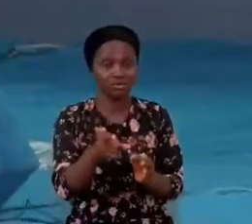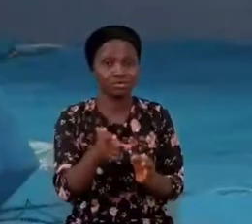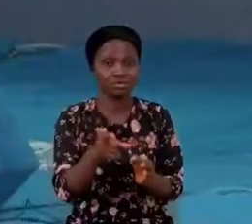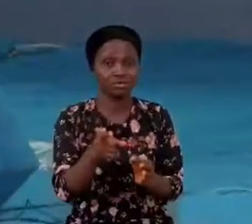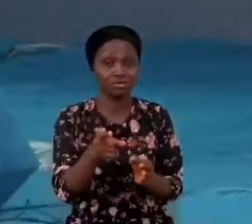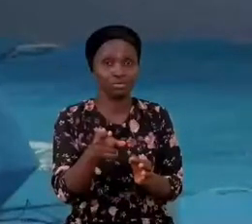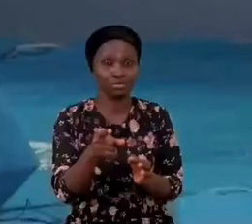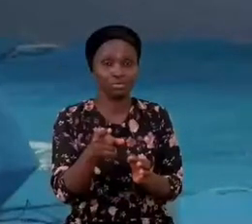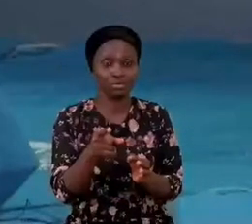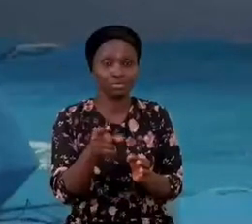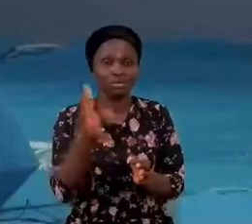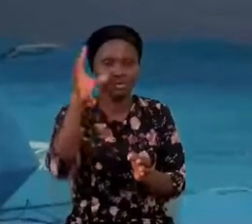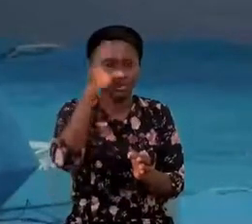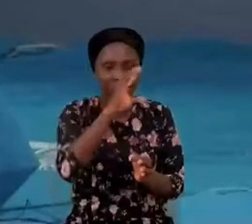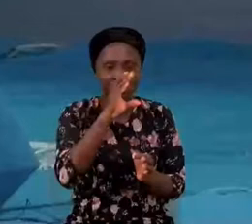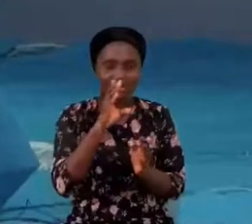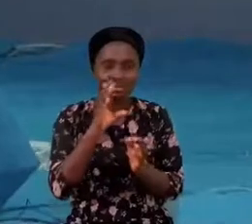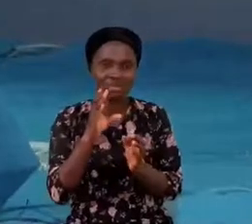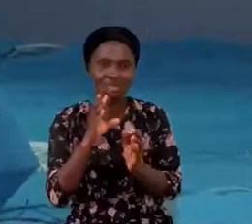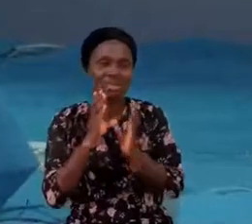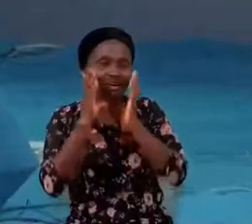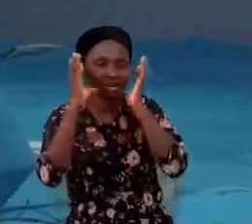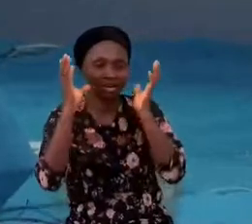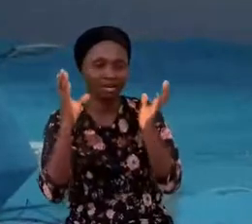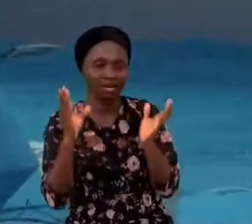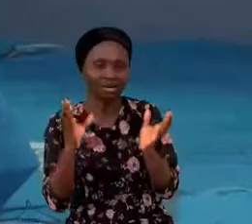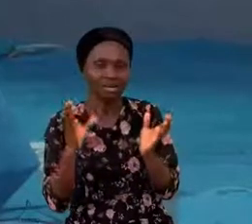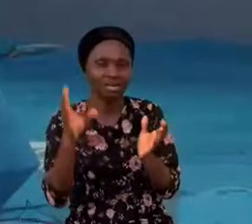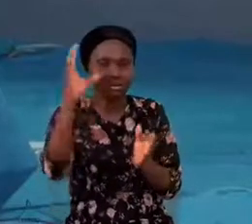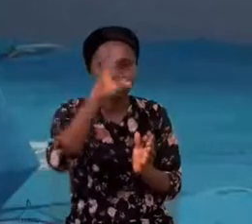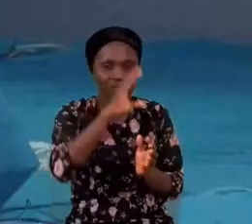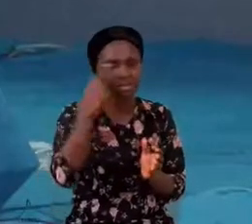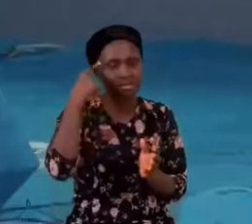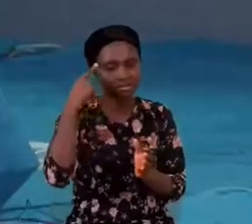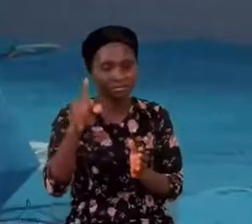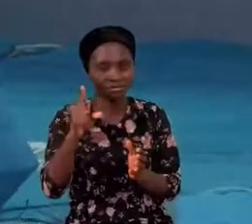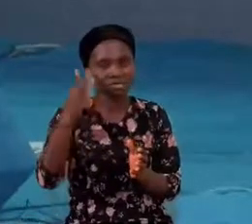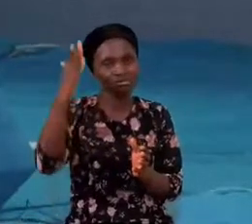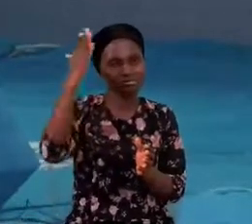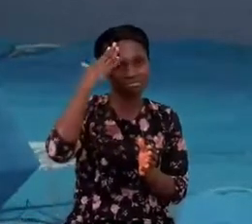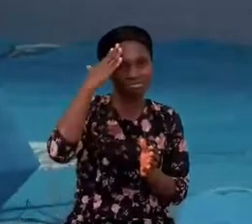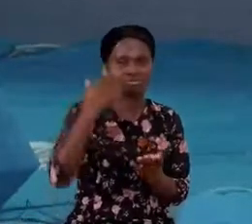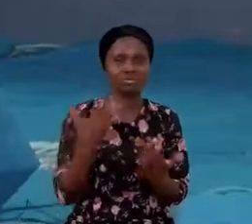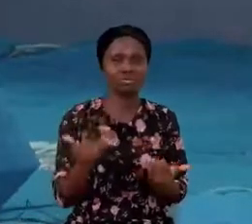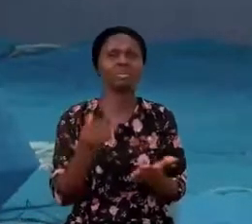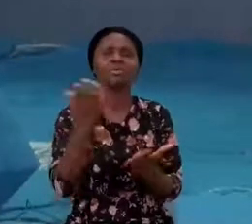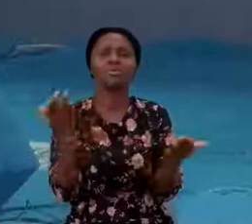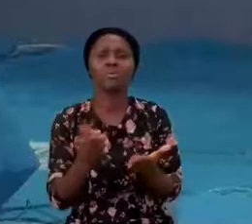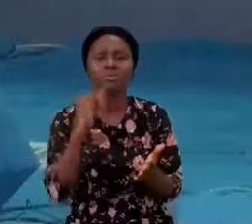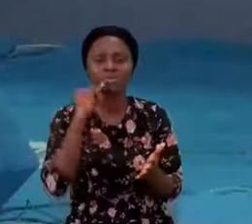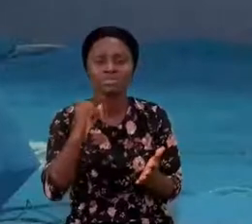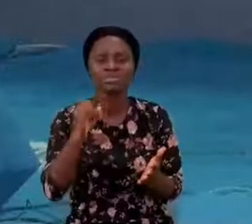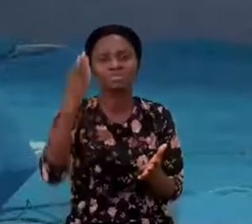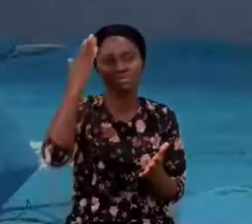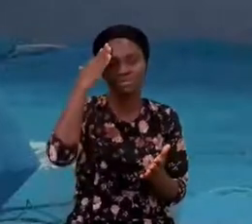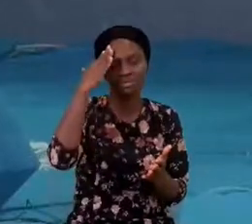sagesse? Si c'est dans la deuxième classe, je suis dans la première classe, ah, je crie, j'appelle la sagesse, je suis empressé de passer au